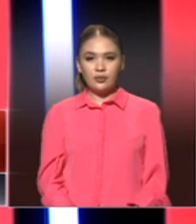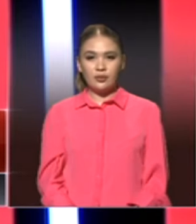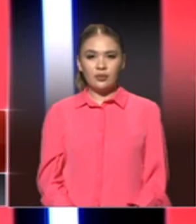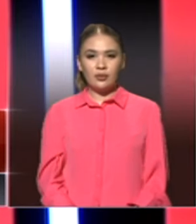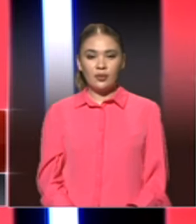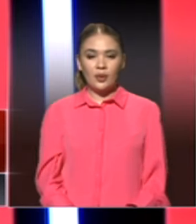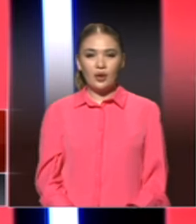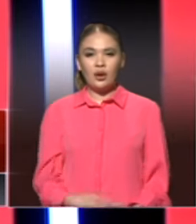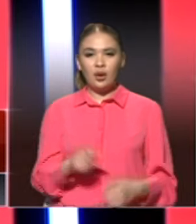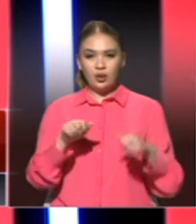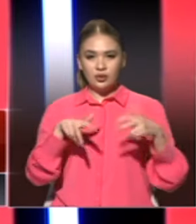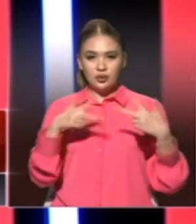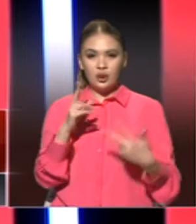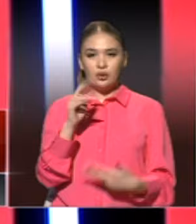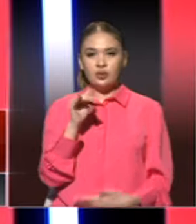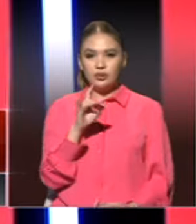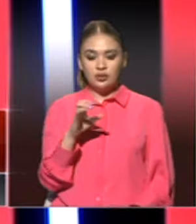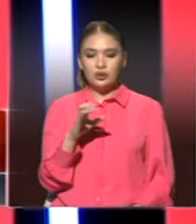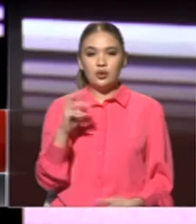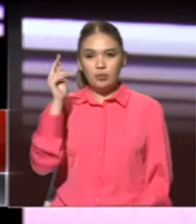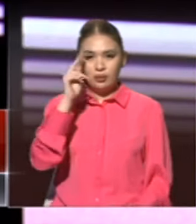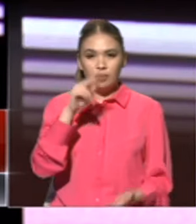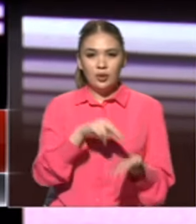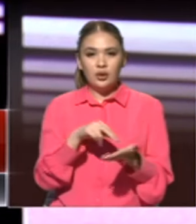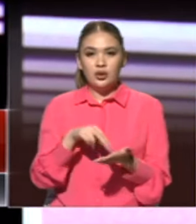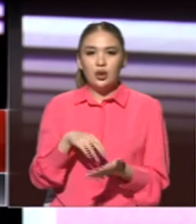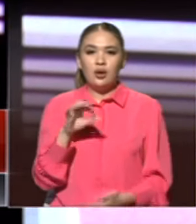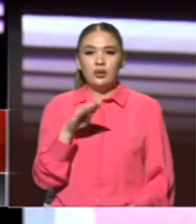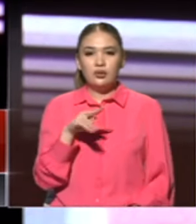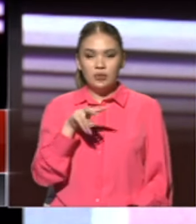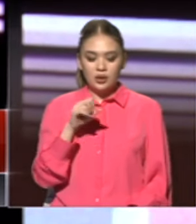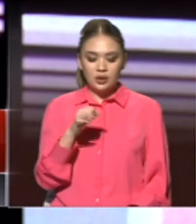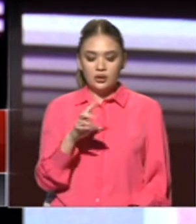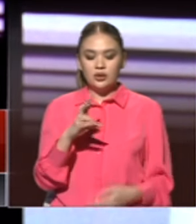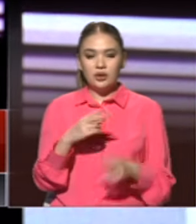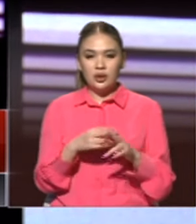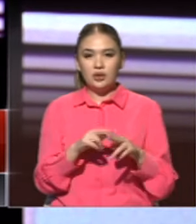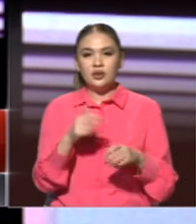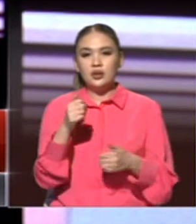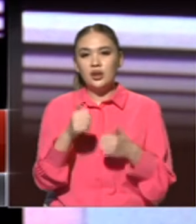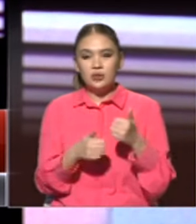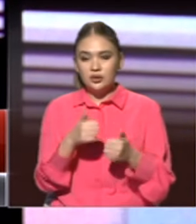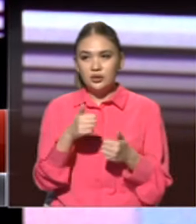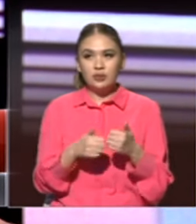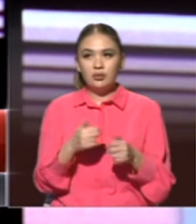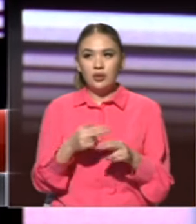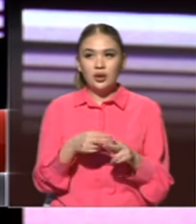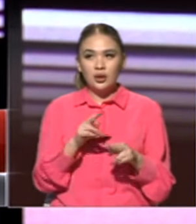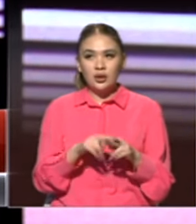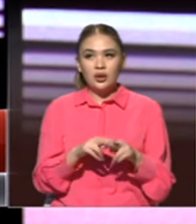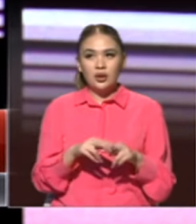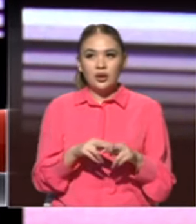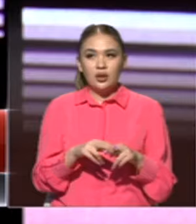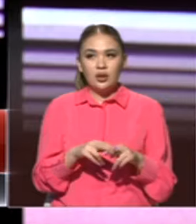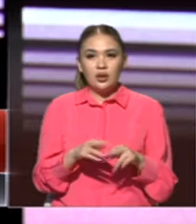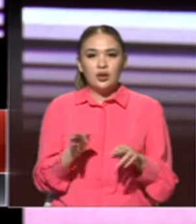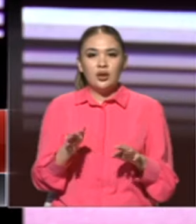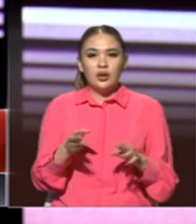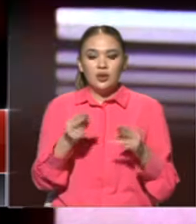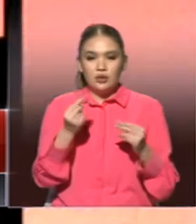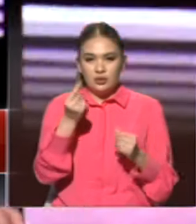отырсыз ғой сіз. Онлайн курстардың бағасы енді офлайн курстармен салыстырған кезде, салыстырмалы түрде әлдеқайда қолжетімдірек деп